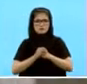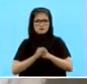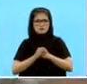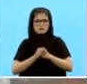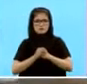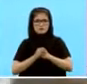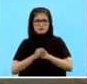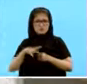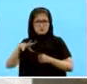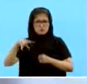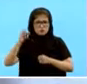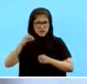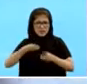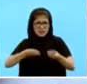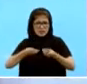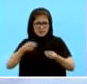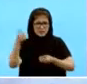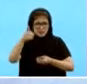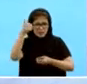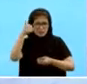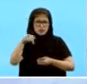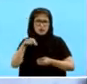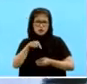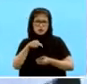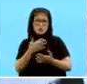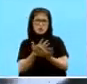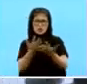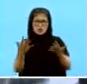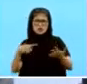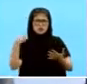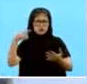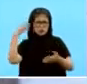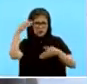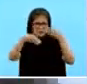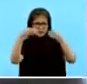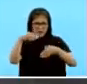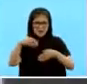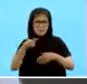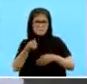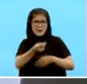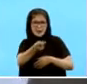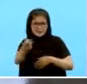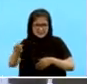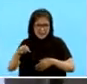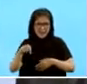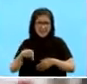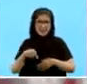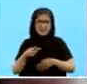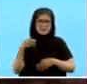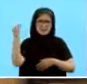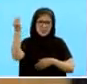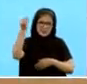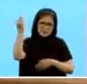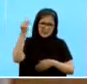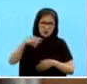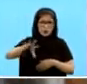Pusat perbelanjaan modern menjadi salah satu tujuan warga untuk berbelanja dan berekreasi bersama teman dan keluarga. Seiring